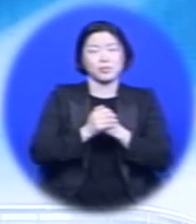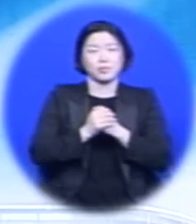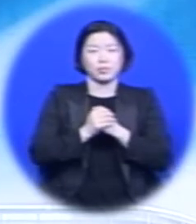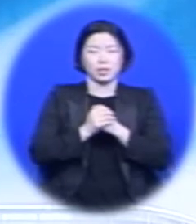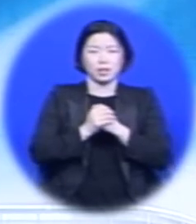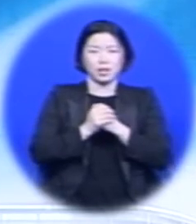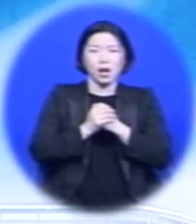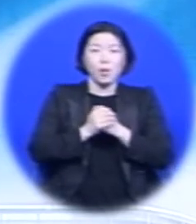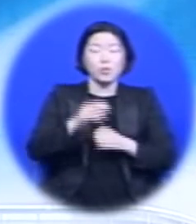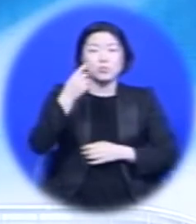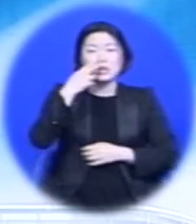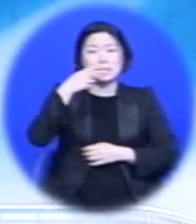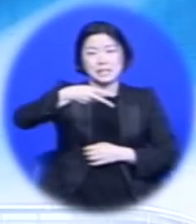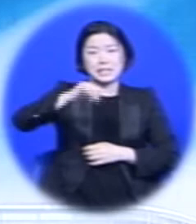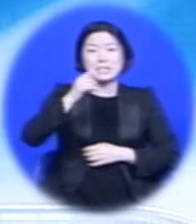고부간의 갈등 때문입니다.